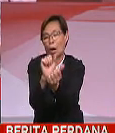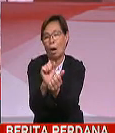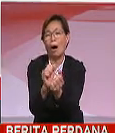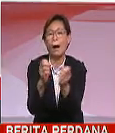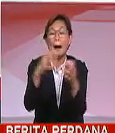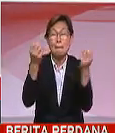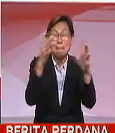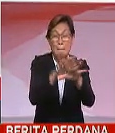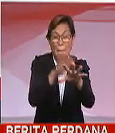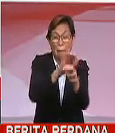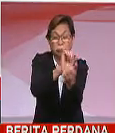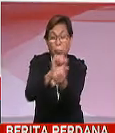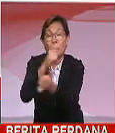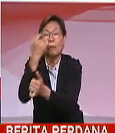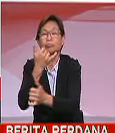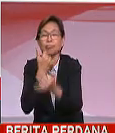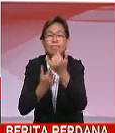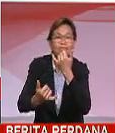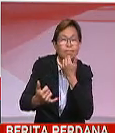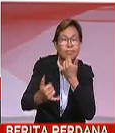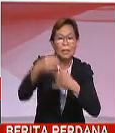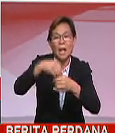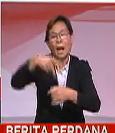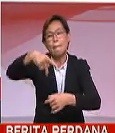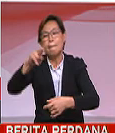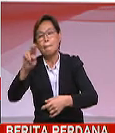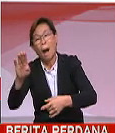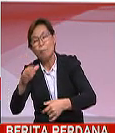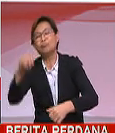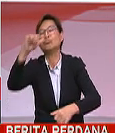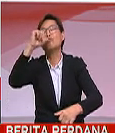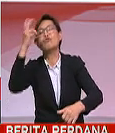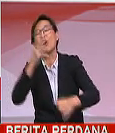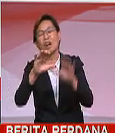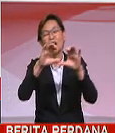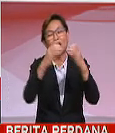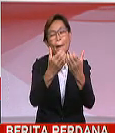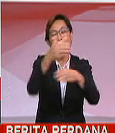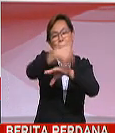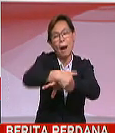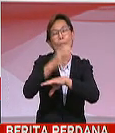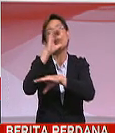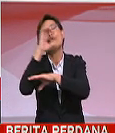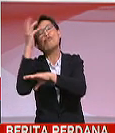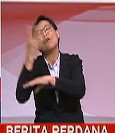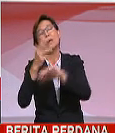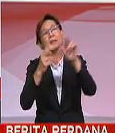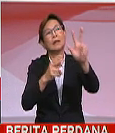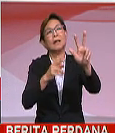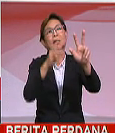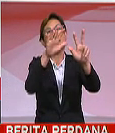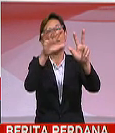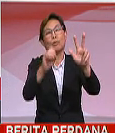ditahan semalam atas kesalahan melakukan aktiviti dalam pub dan juga kelab malam melibatkan 356